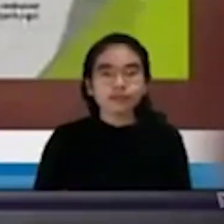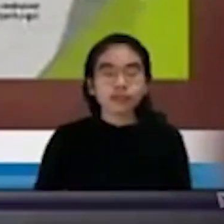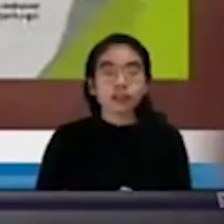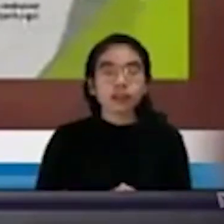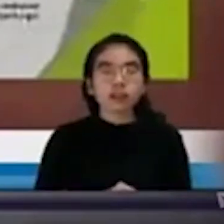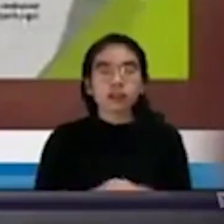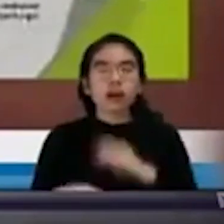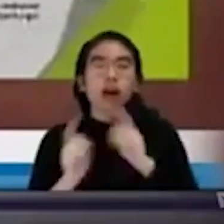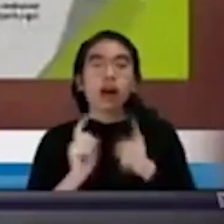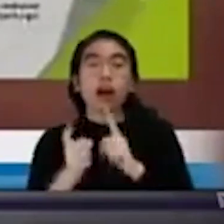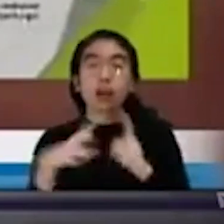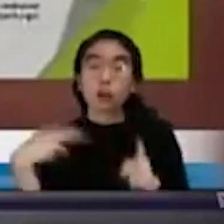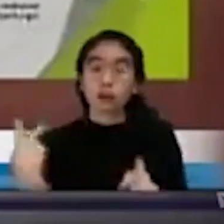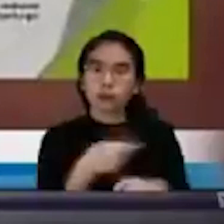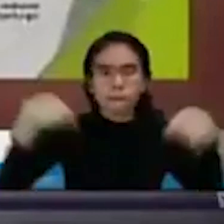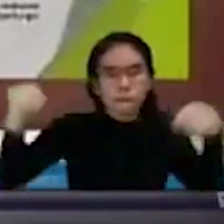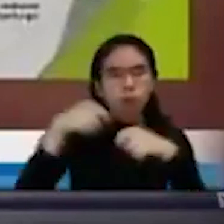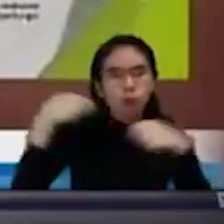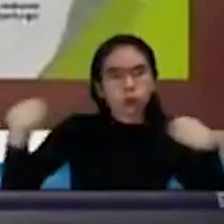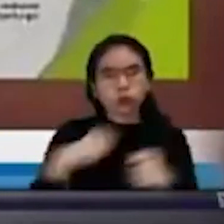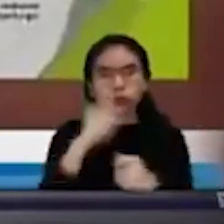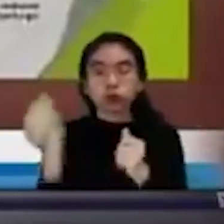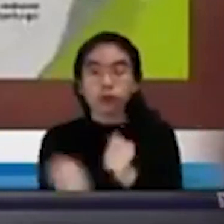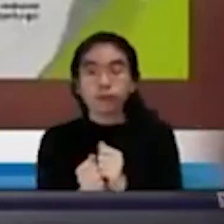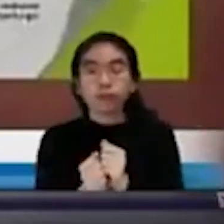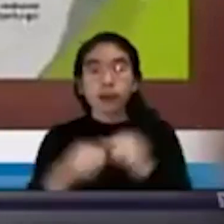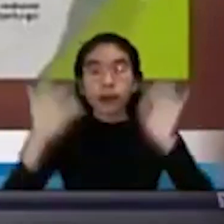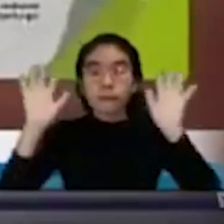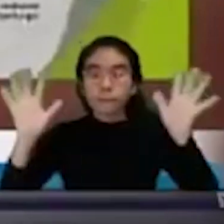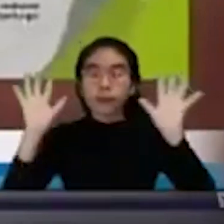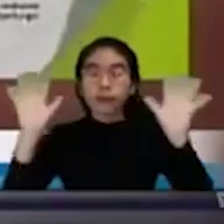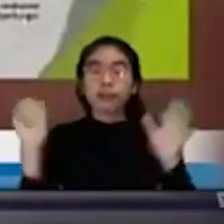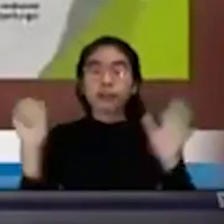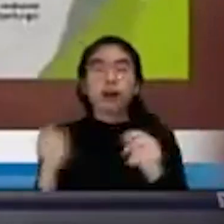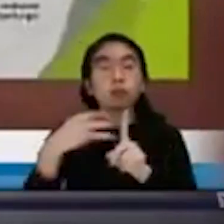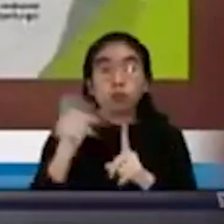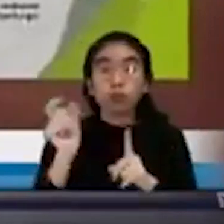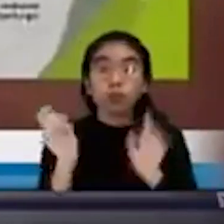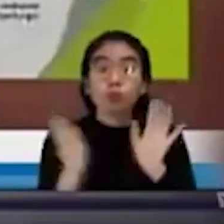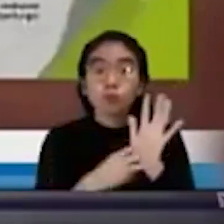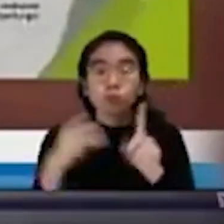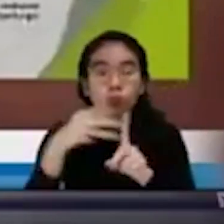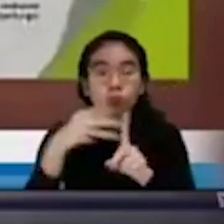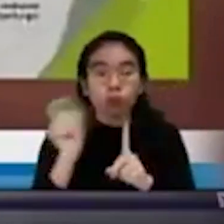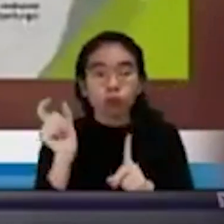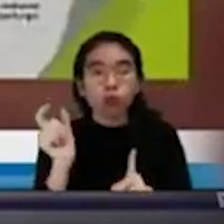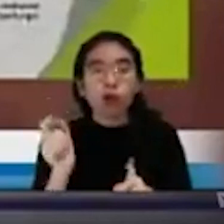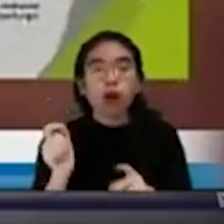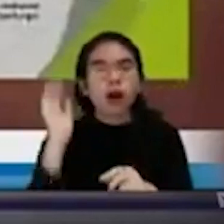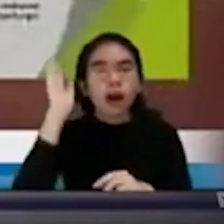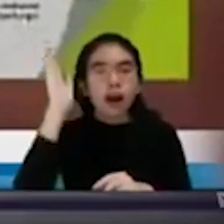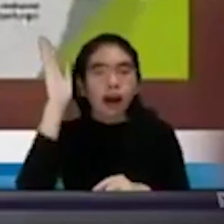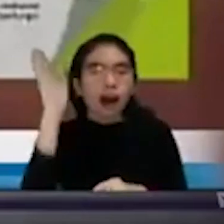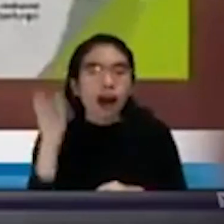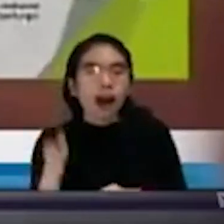akan datang untuk mengikat bumbu tersebut. Dan menimbulkan rasa yang pas. Oleh karena